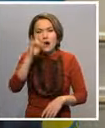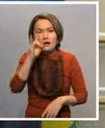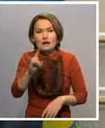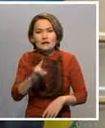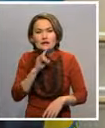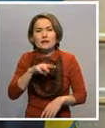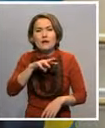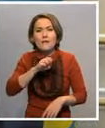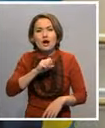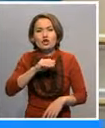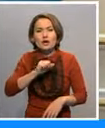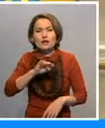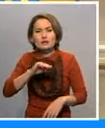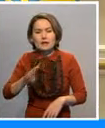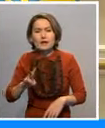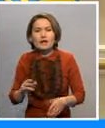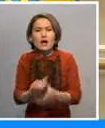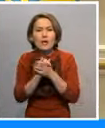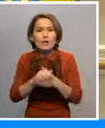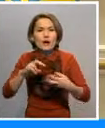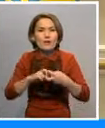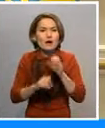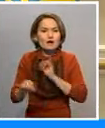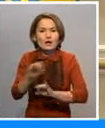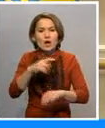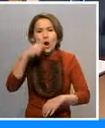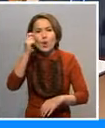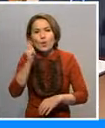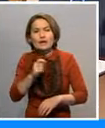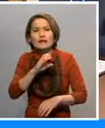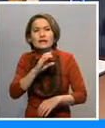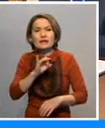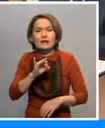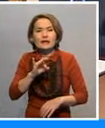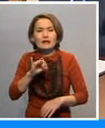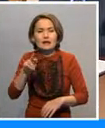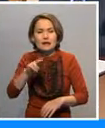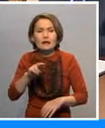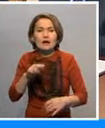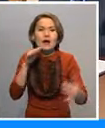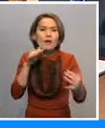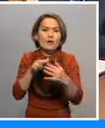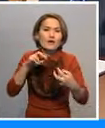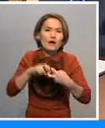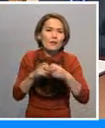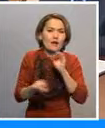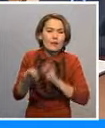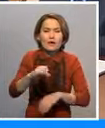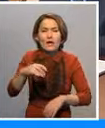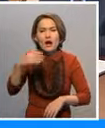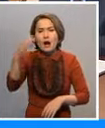және көпжақты форматтағы ынтымақтастық мәселелерін, сонымен қатар Украинадағы, Сириядағы жағдай, Ауғанстанды тұрақтандыру